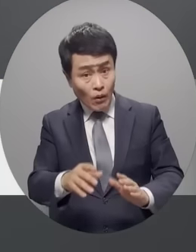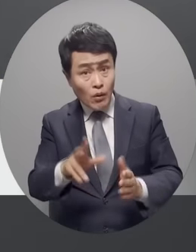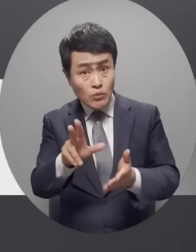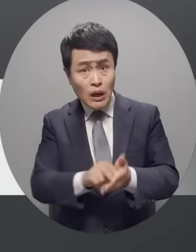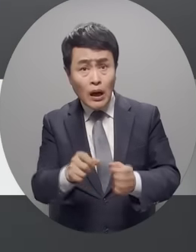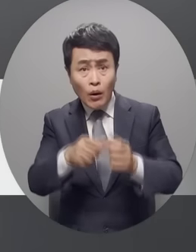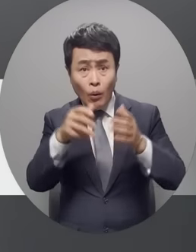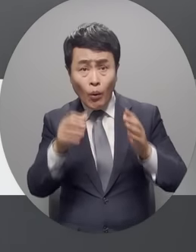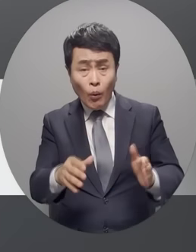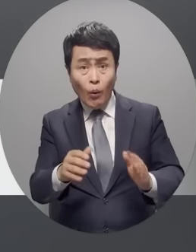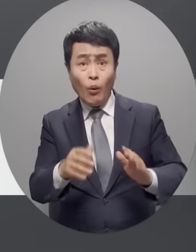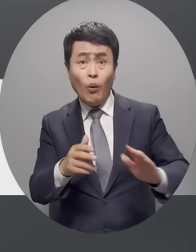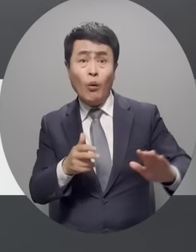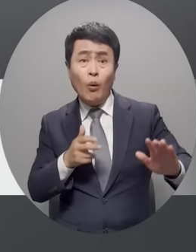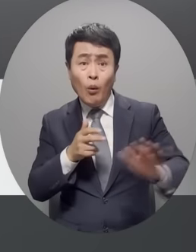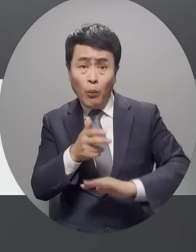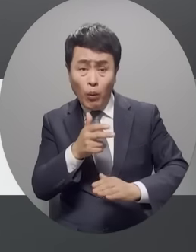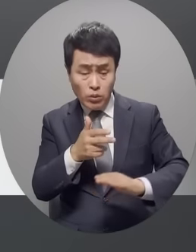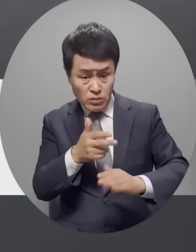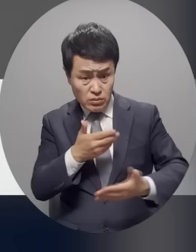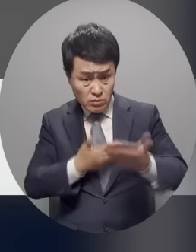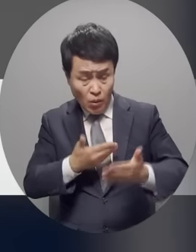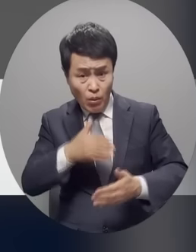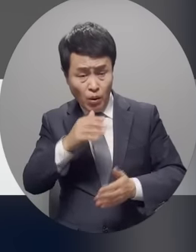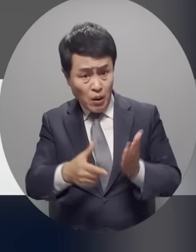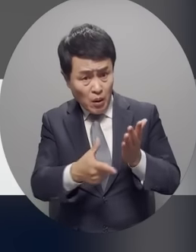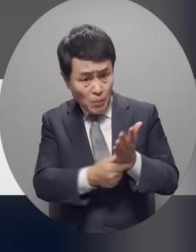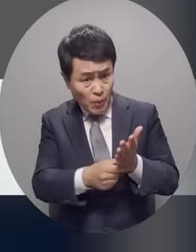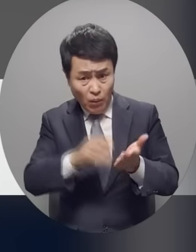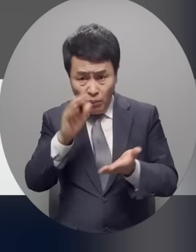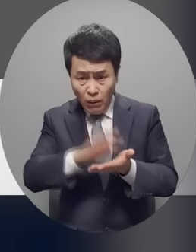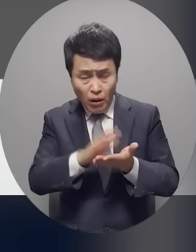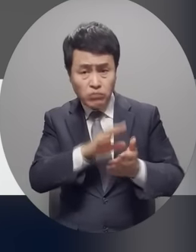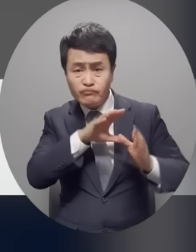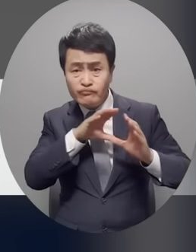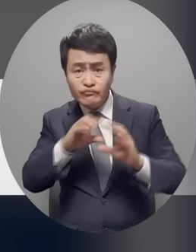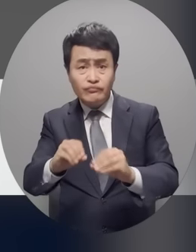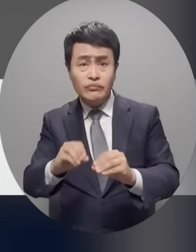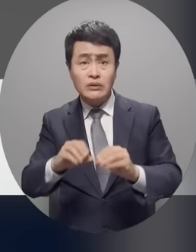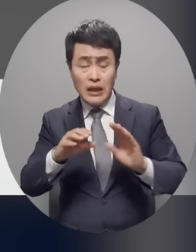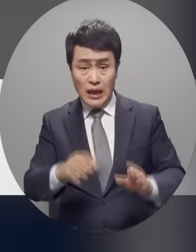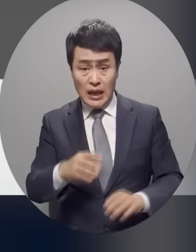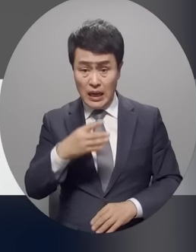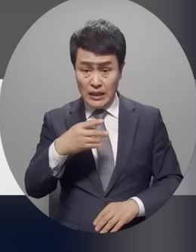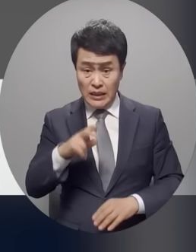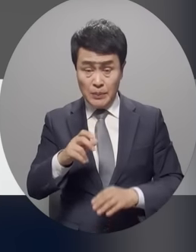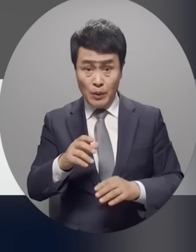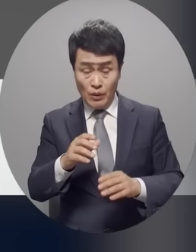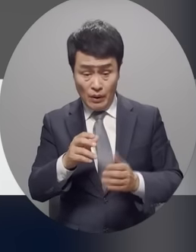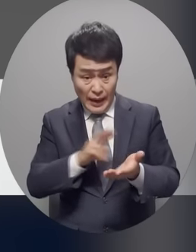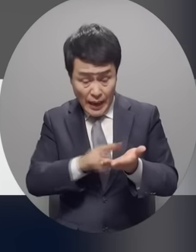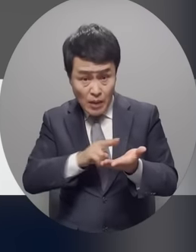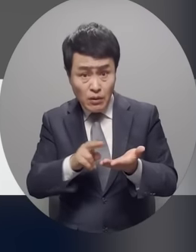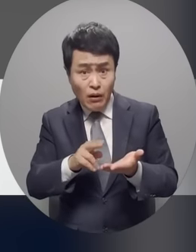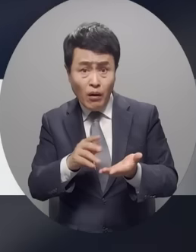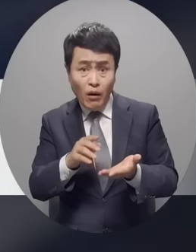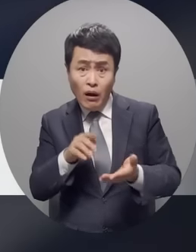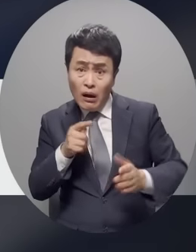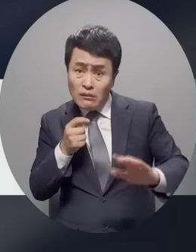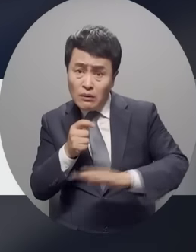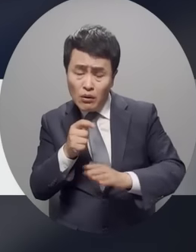한동안 고속 시외 버스 터미널에서 매표와 발권 업무가 중단되거나 팀원이 앱을 쓰는 일부 택시는 운행